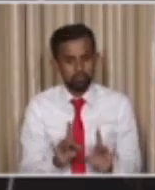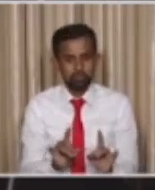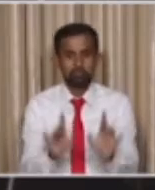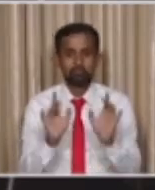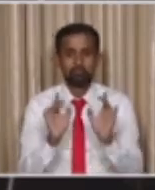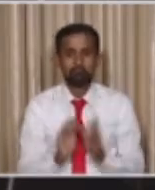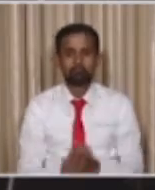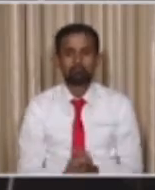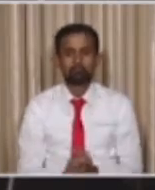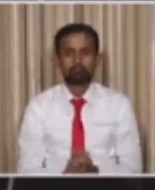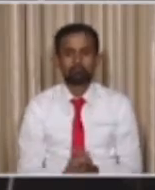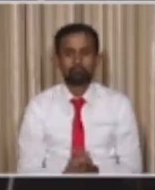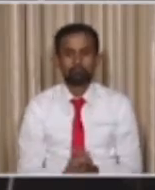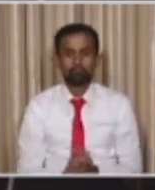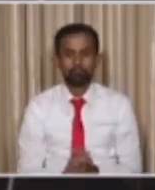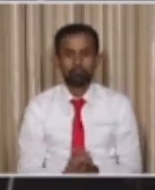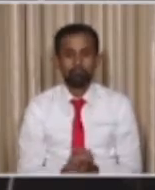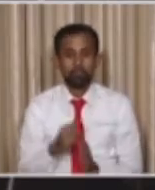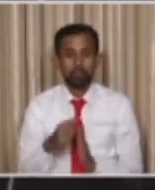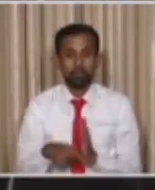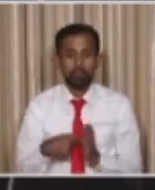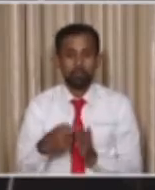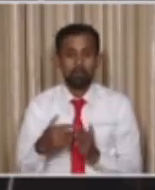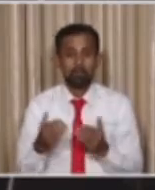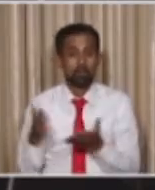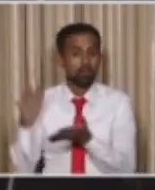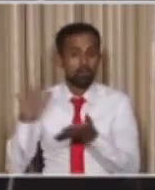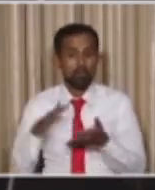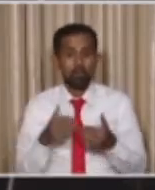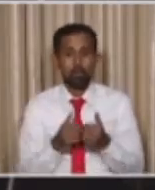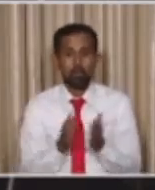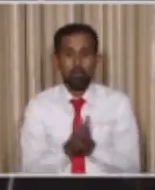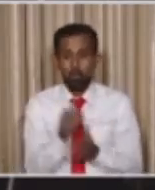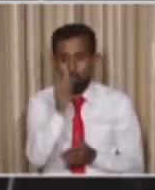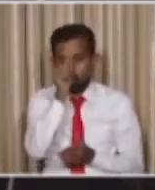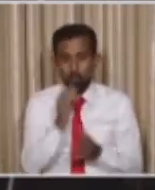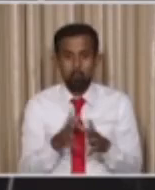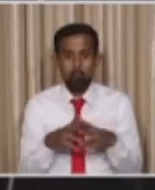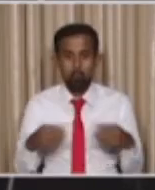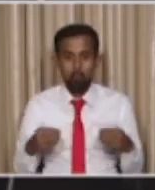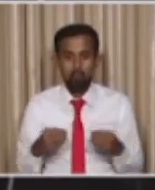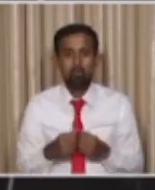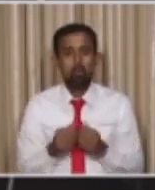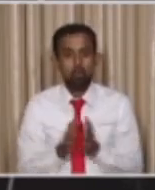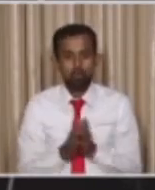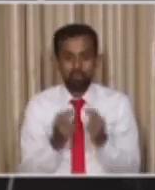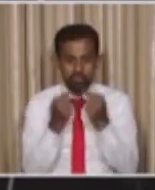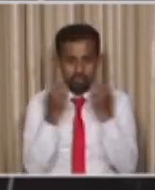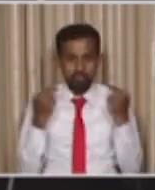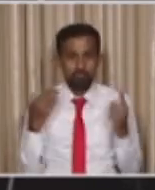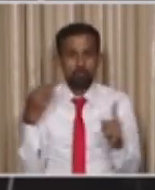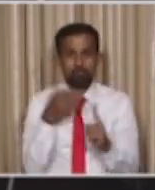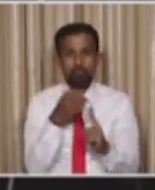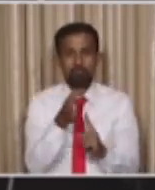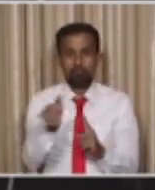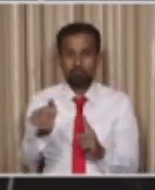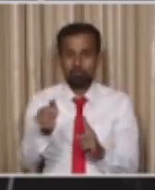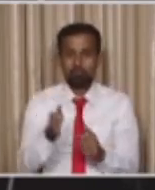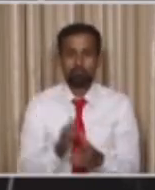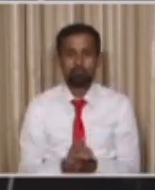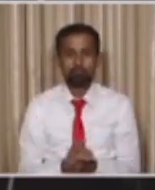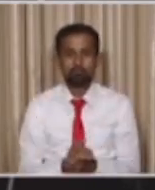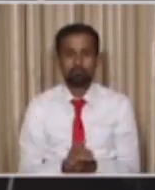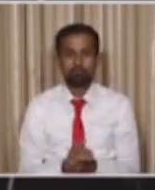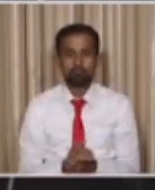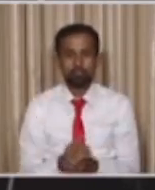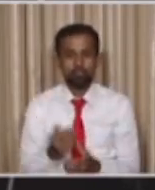වෙනවා ඒ විතරක් නෙමෙයි මේ රටට එන සියලුම හොර බඩු මේ සියල්ල එන්නේ රේගුව හරහා ඉතින් ඒ